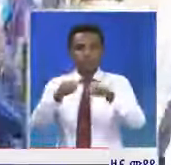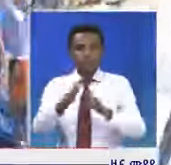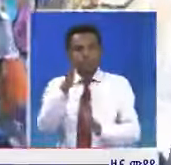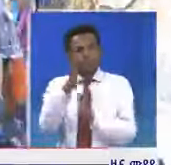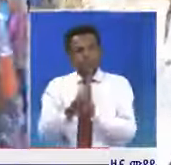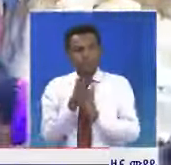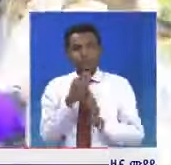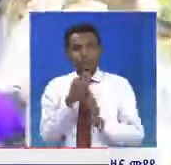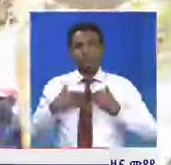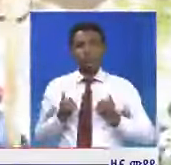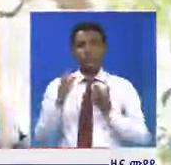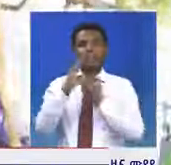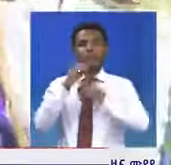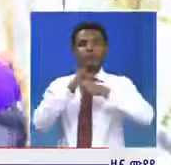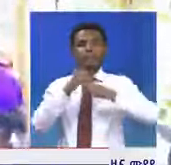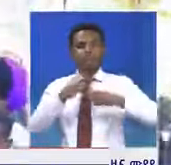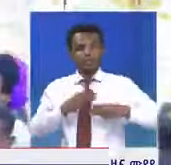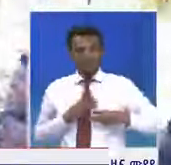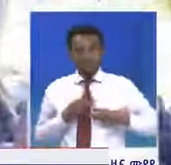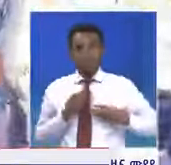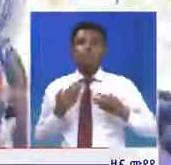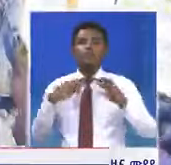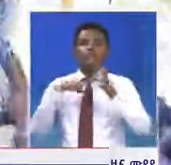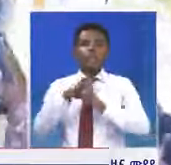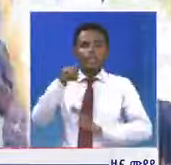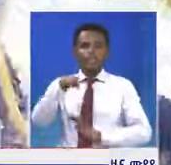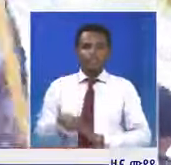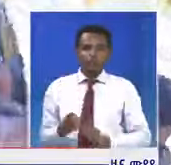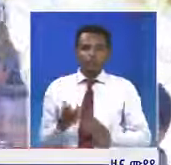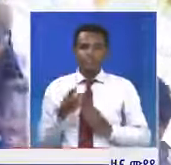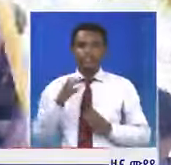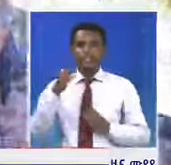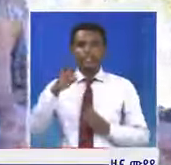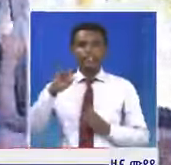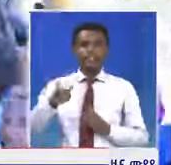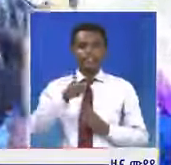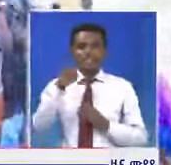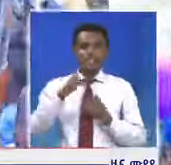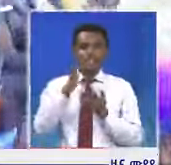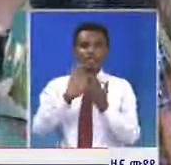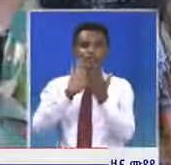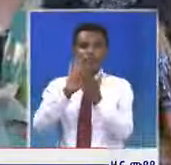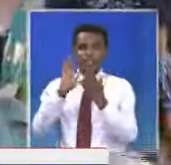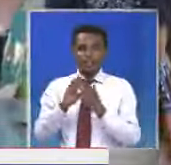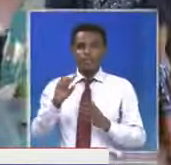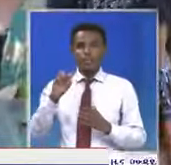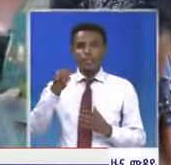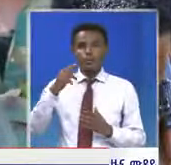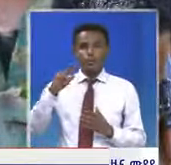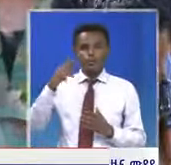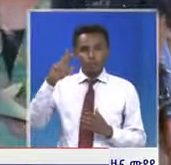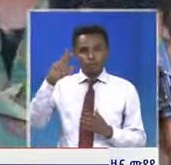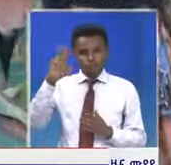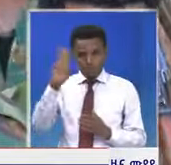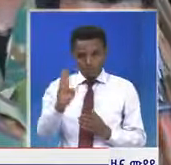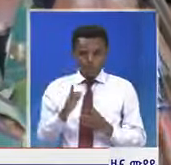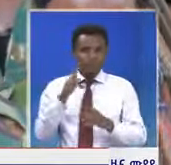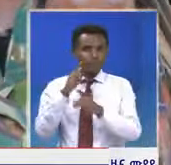የሀገር መከላከያ ሰራዊትን መቀላቀል እንዳለባቸው በተከዜ ግንባር የቴዎድሮስ ብርጌድ ዘማቾች ተናግረዋል። እንደሚታወቀው አማራ